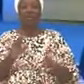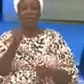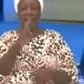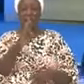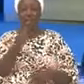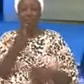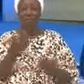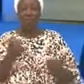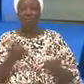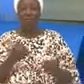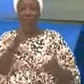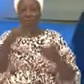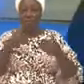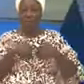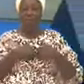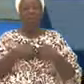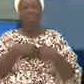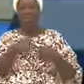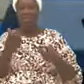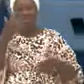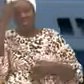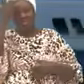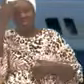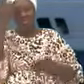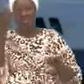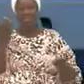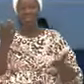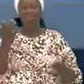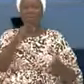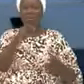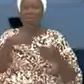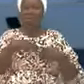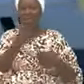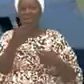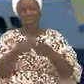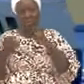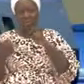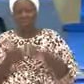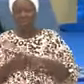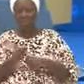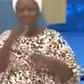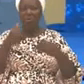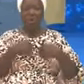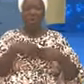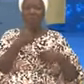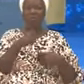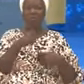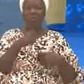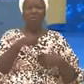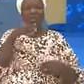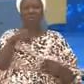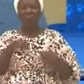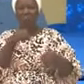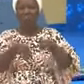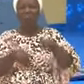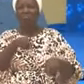sur shane duffy me tais tu as une maladie j'ai une paralysie